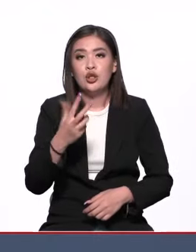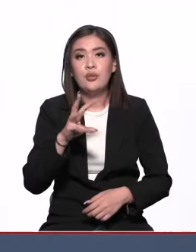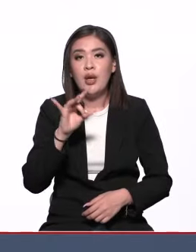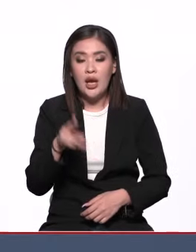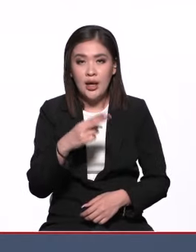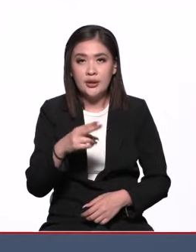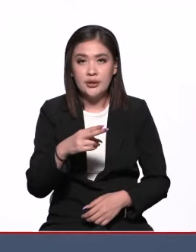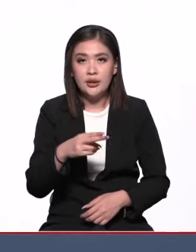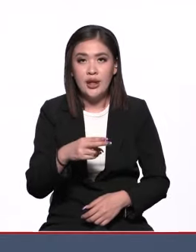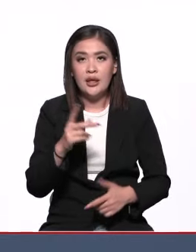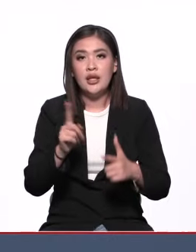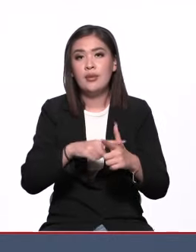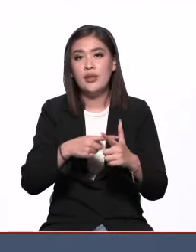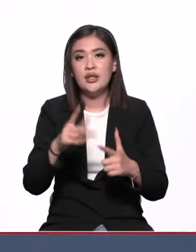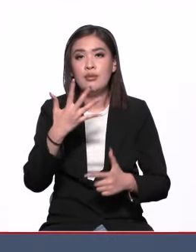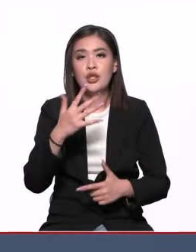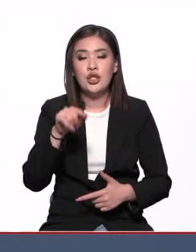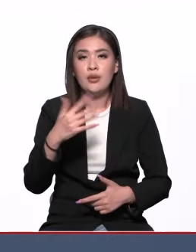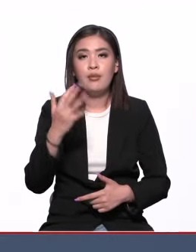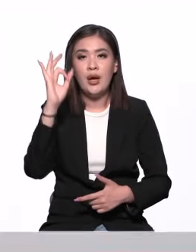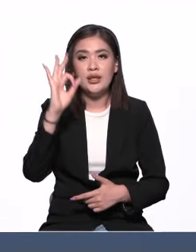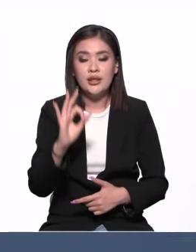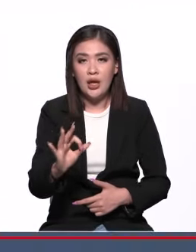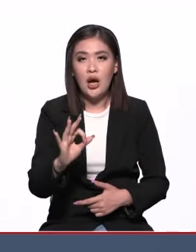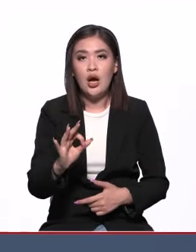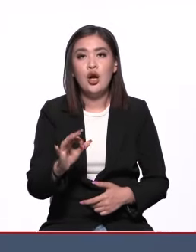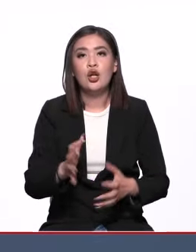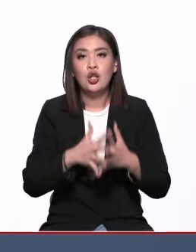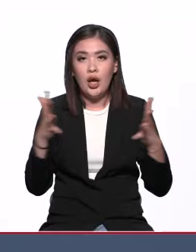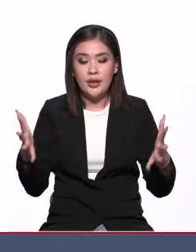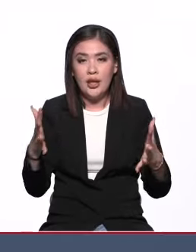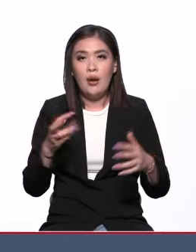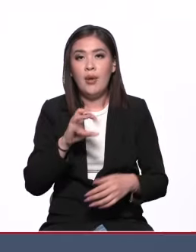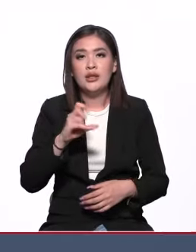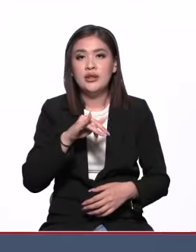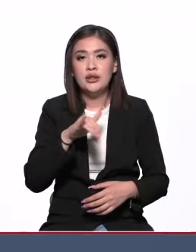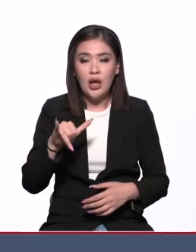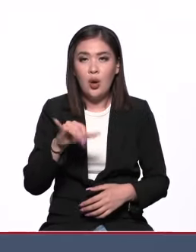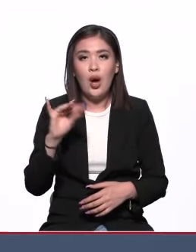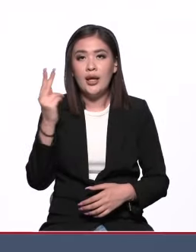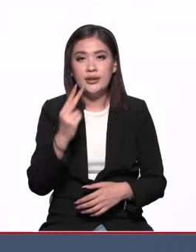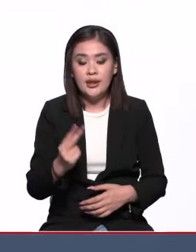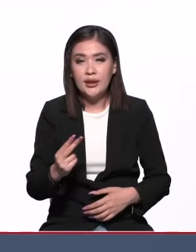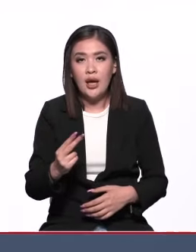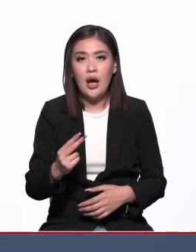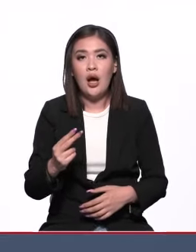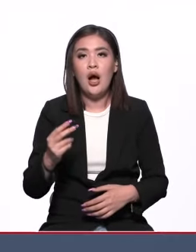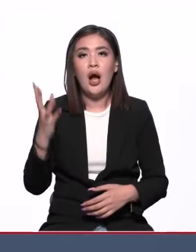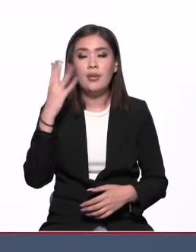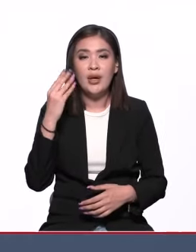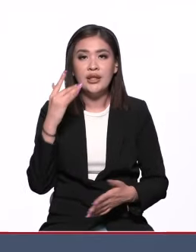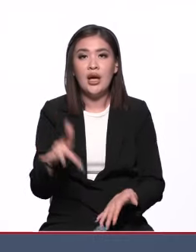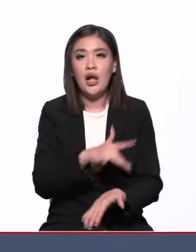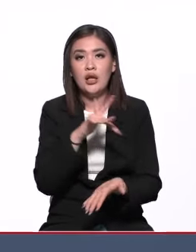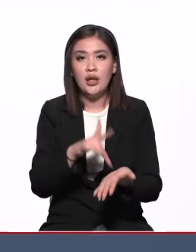немесе 5,5%-ға ұлғайды. Ең үлкен дебиторлық берешек Маңғыстау облысы мен Астана және Алматы